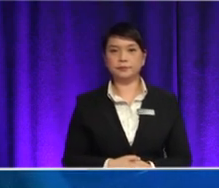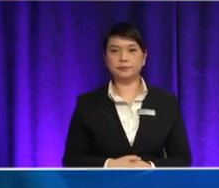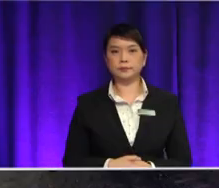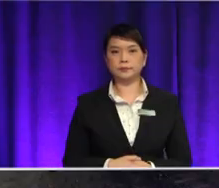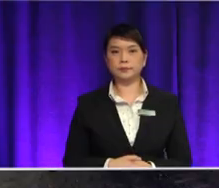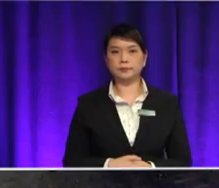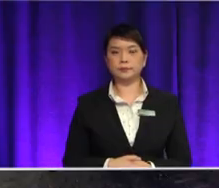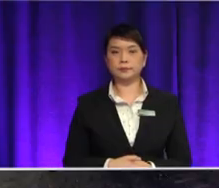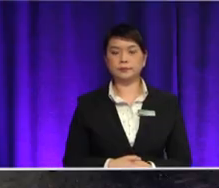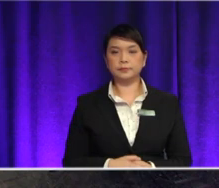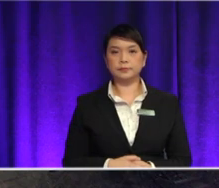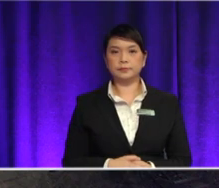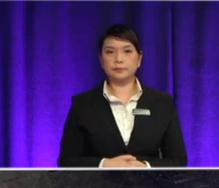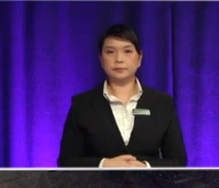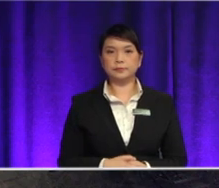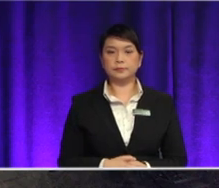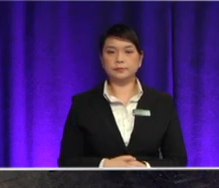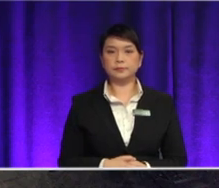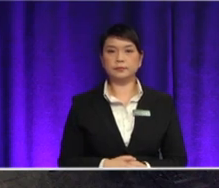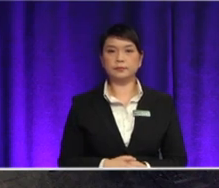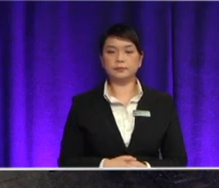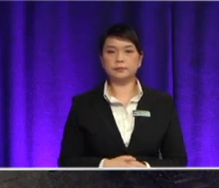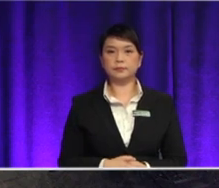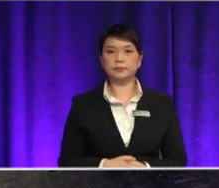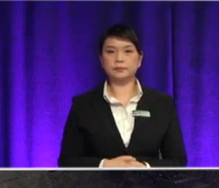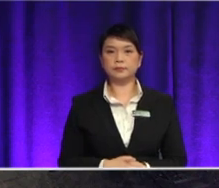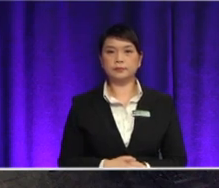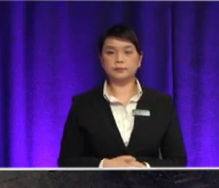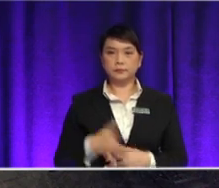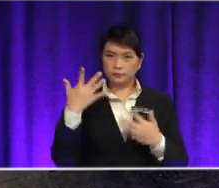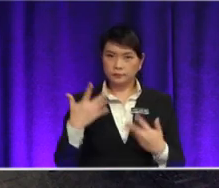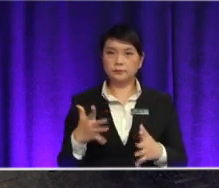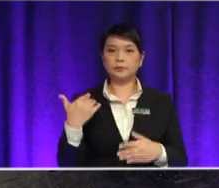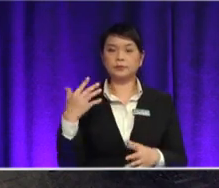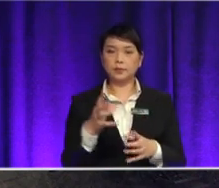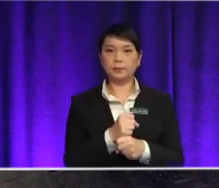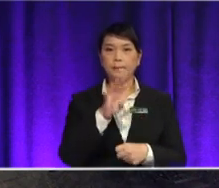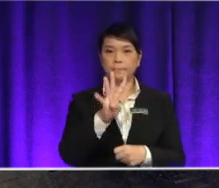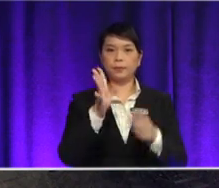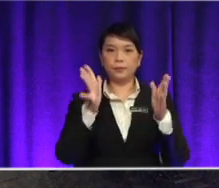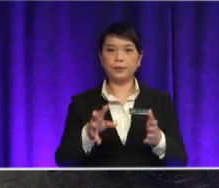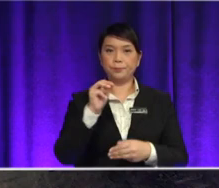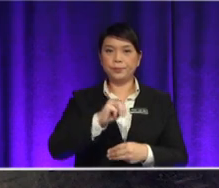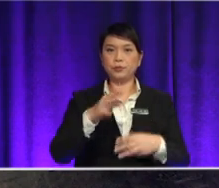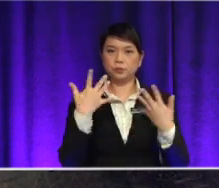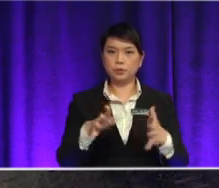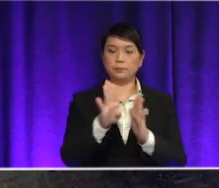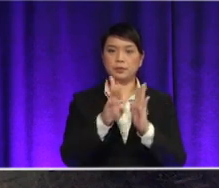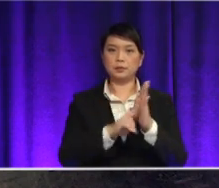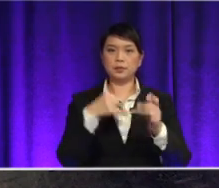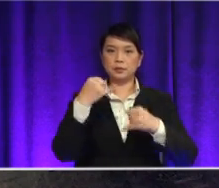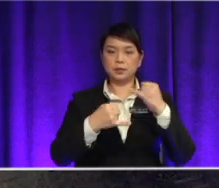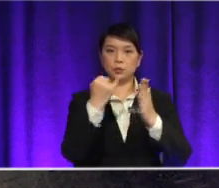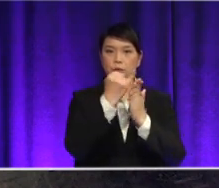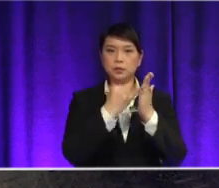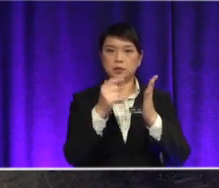Kerisha. Okey, Kerisha pun dah dapat. Tanjing pun dah dapat. Keempat-empat murid kita dah berjaya melukiskan graf. Betul ke sekarang,